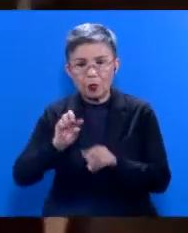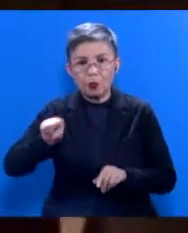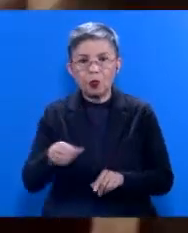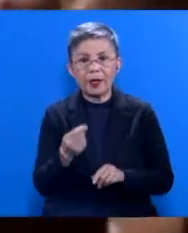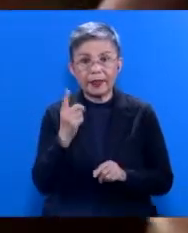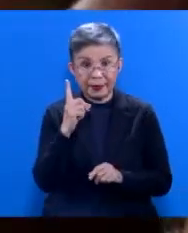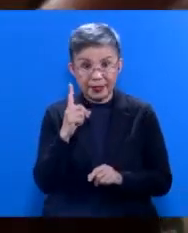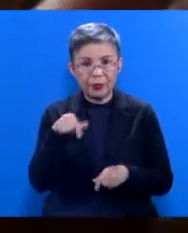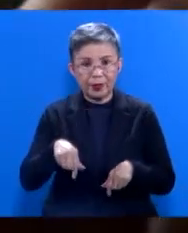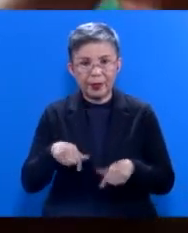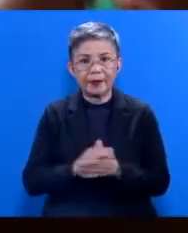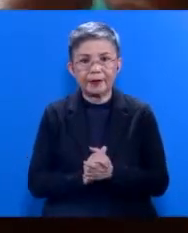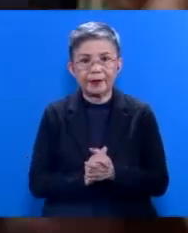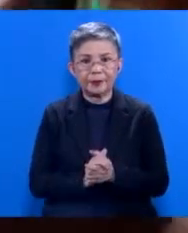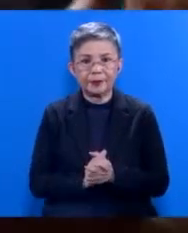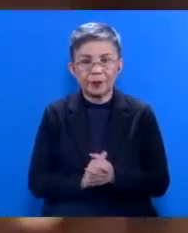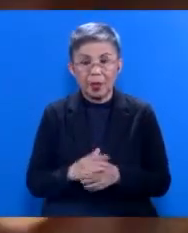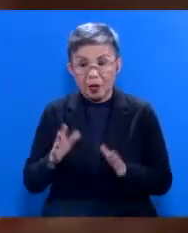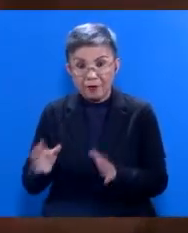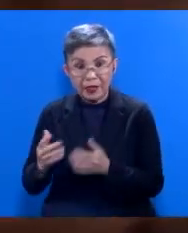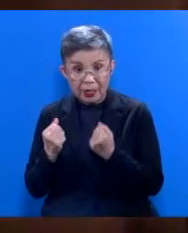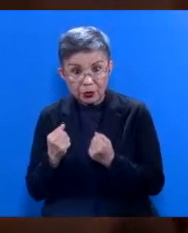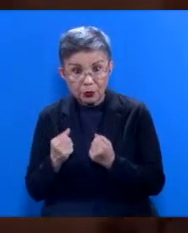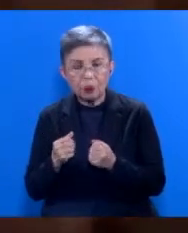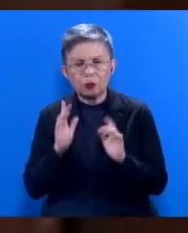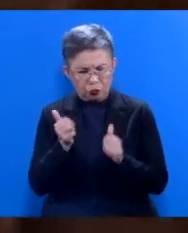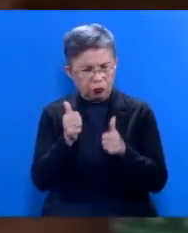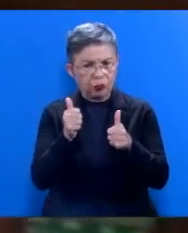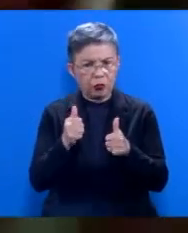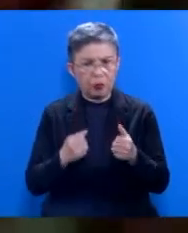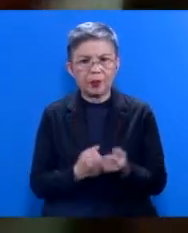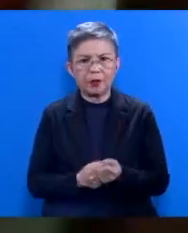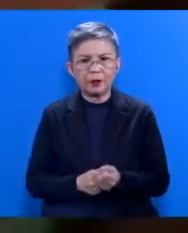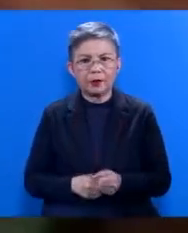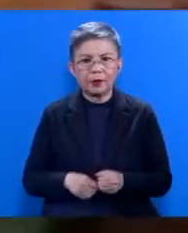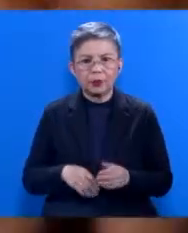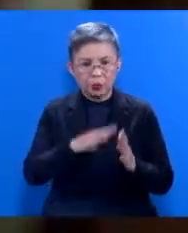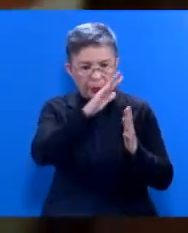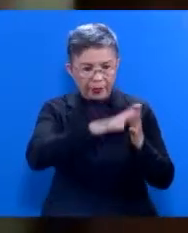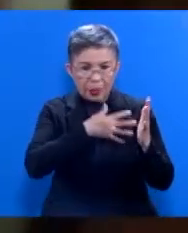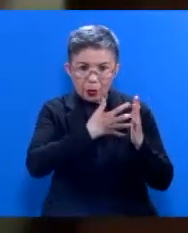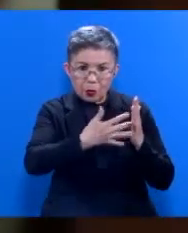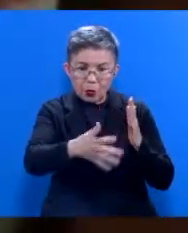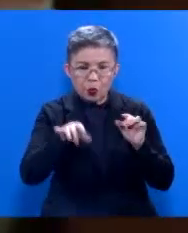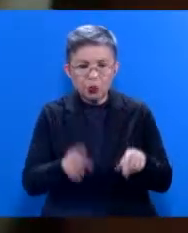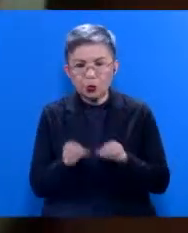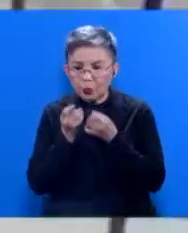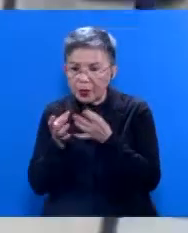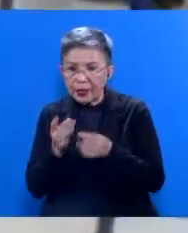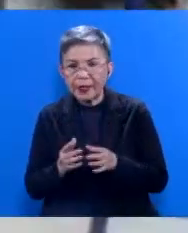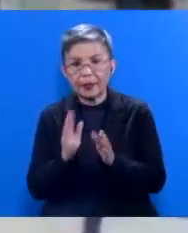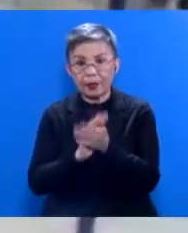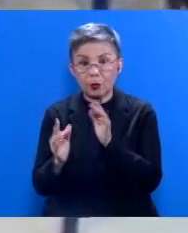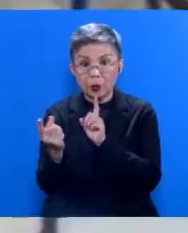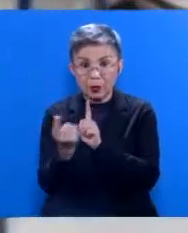ini. Selain fasilitas menunjang protokol kesehatan, pihak sekolah juga membuat kurikulum khusus pendidikan tatap muka di